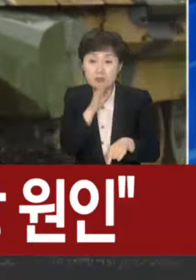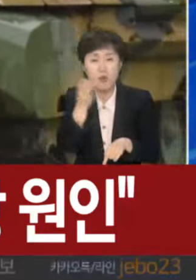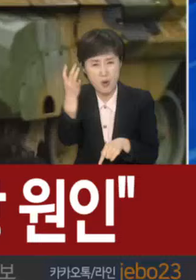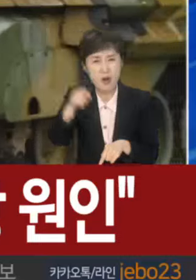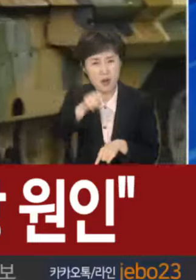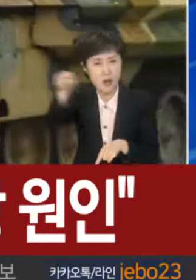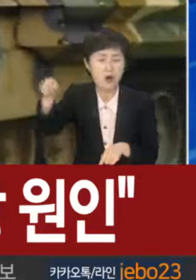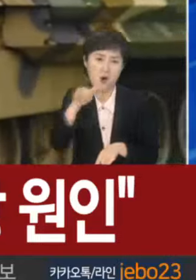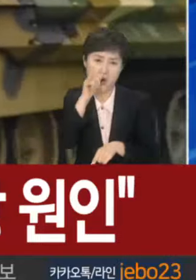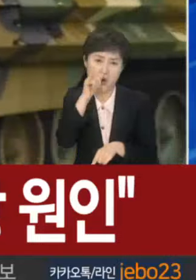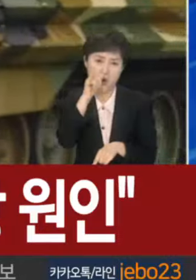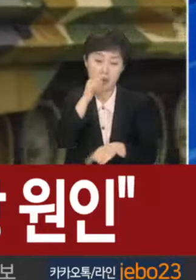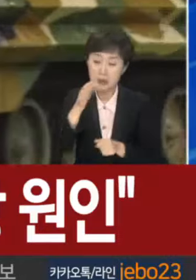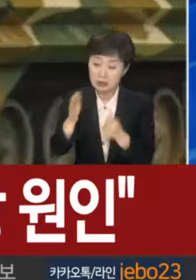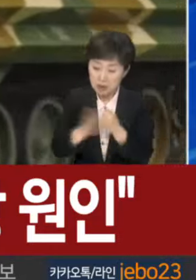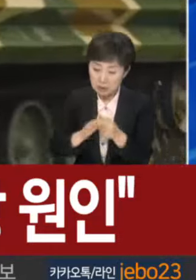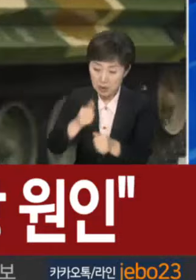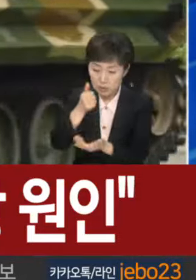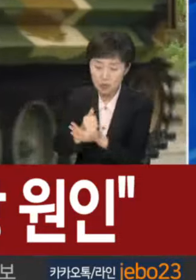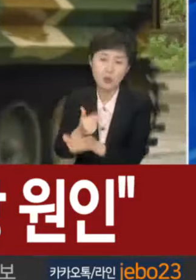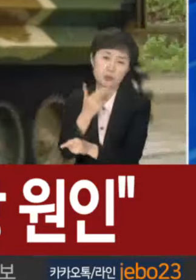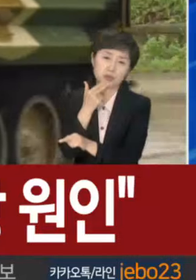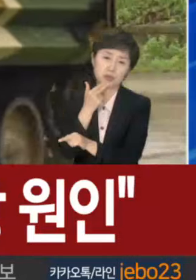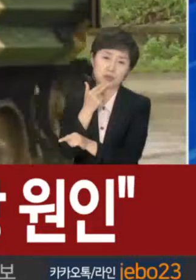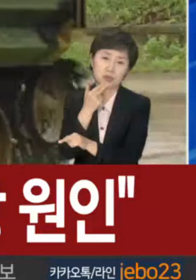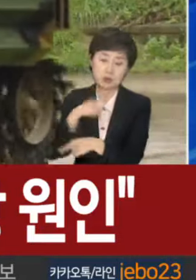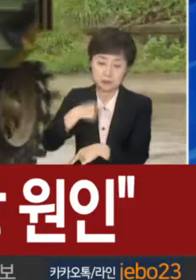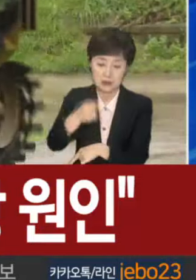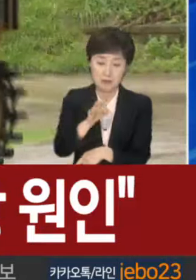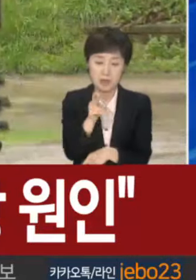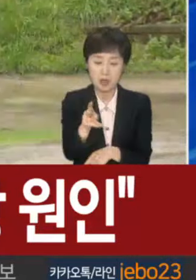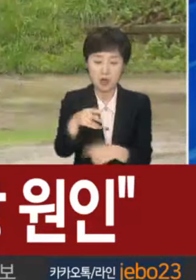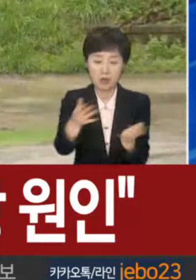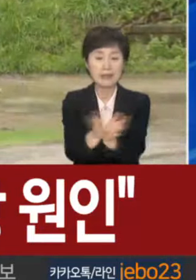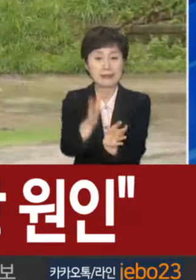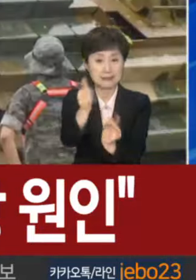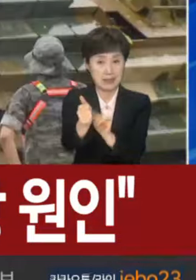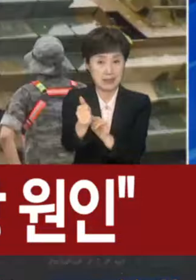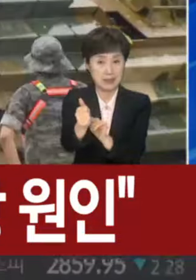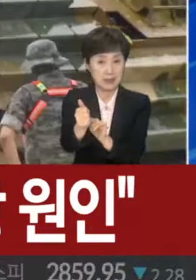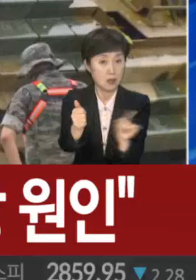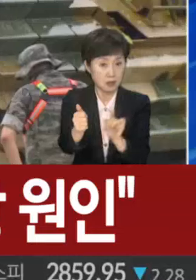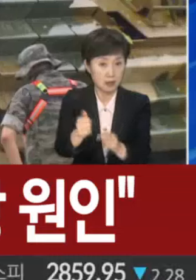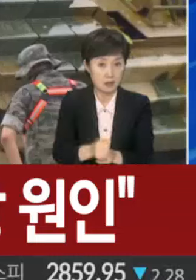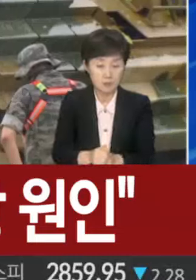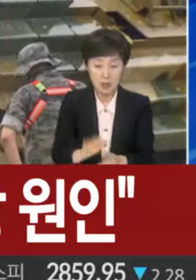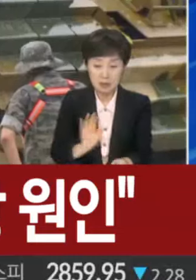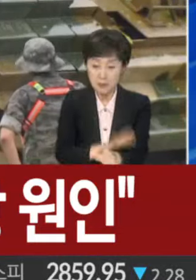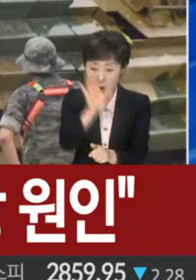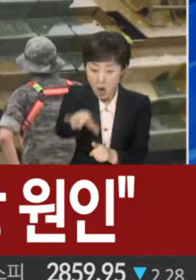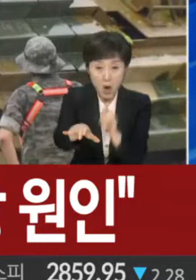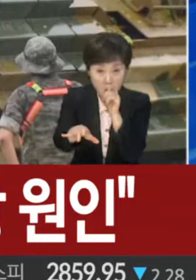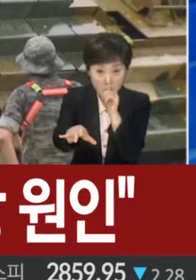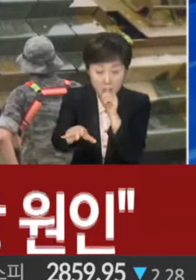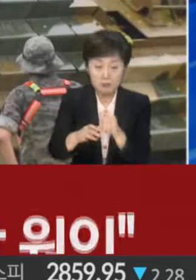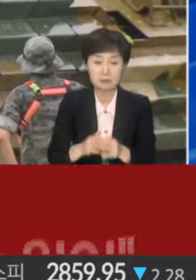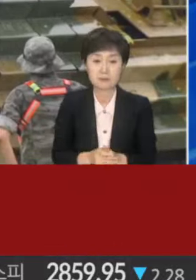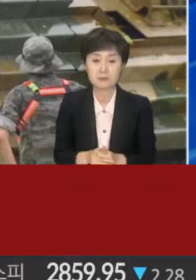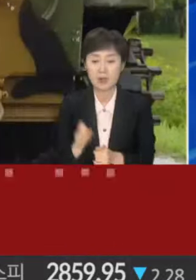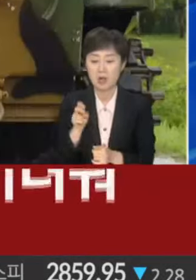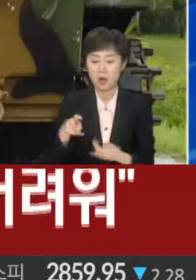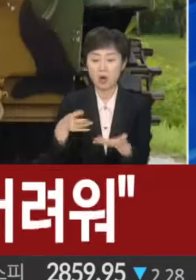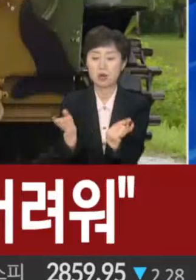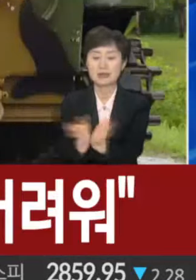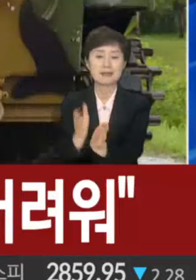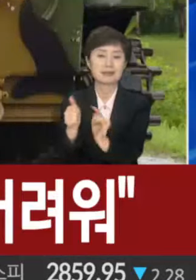해서 혐의에서 제외가 된 것 같고요. 그렇다면 여단장은 직접적으로 수중수색 지시를 아는데 왜 책임을 져야 되냐. 여단장이라고